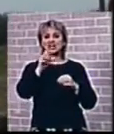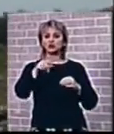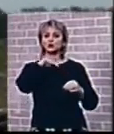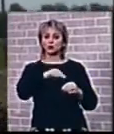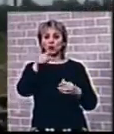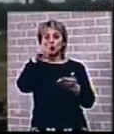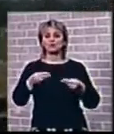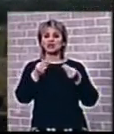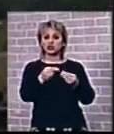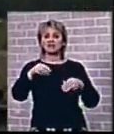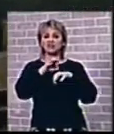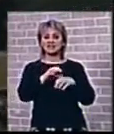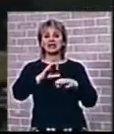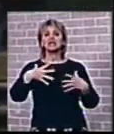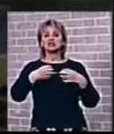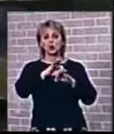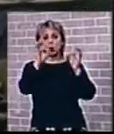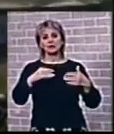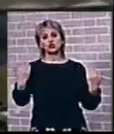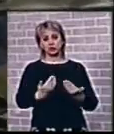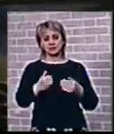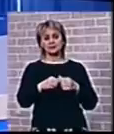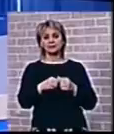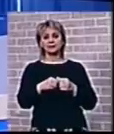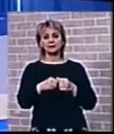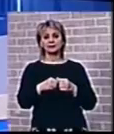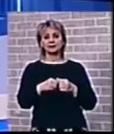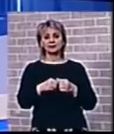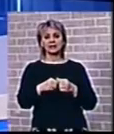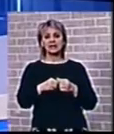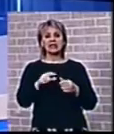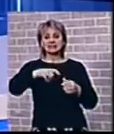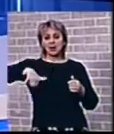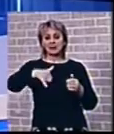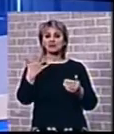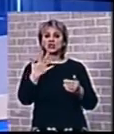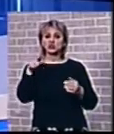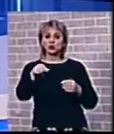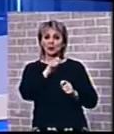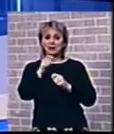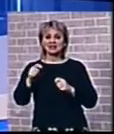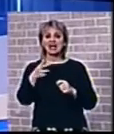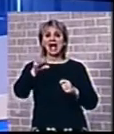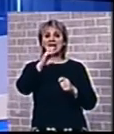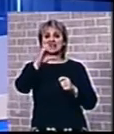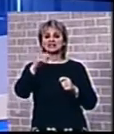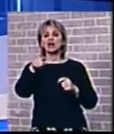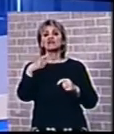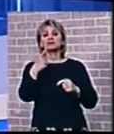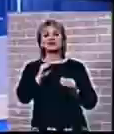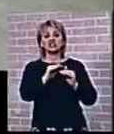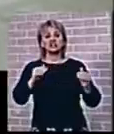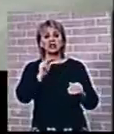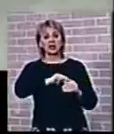дух и убеждают вести здоровый образ жизни. За портфель «Пятерок» подарки от АЭС. Впервые для